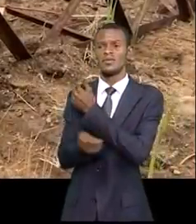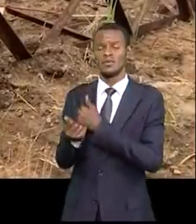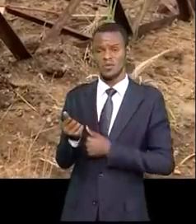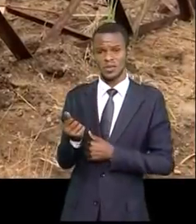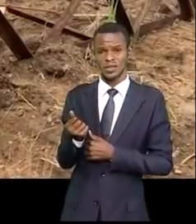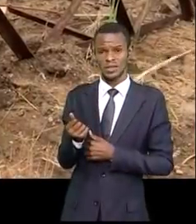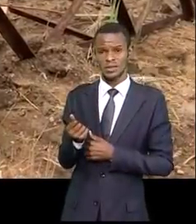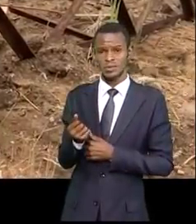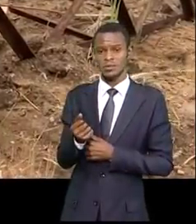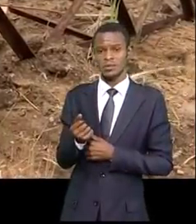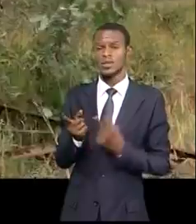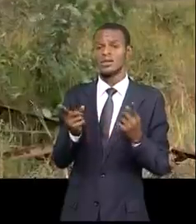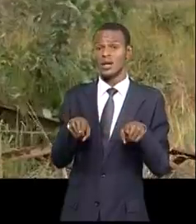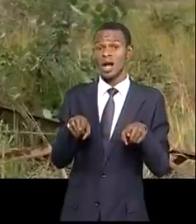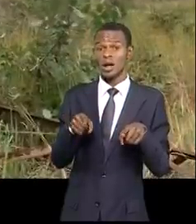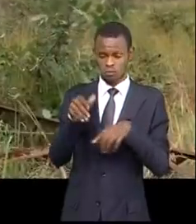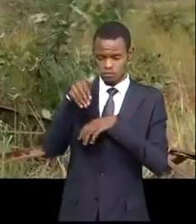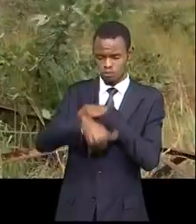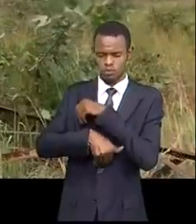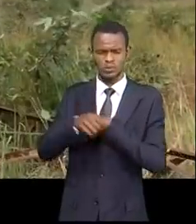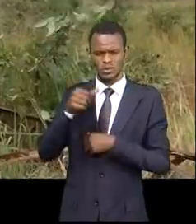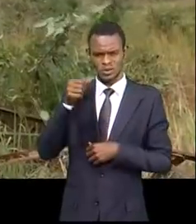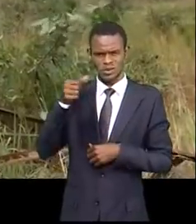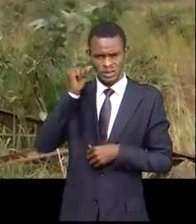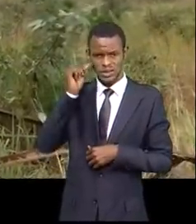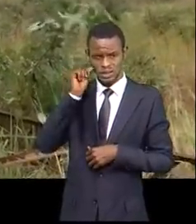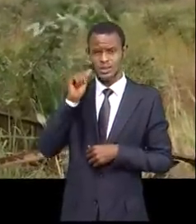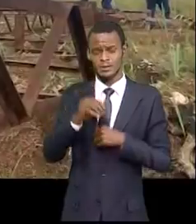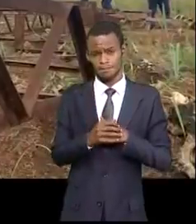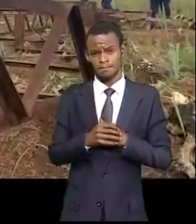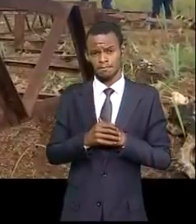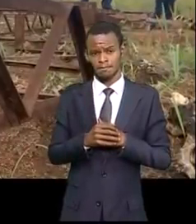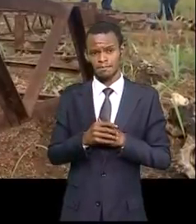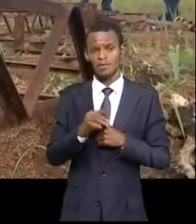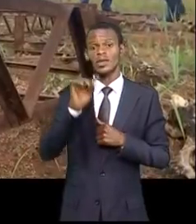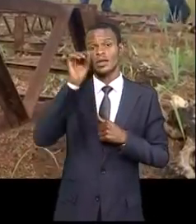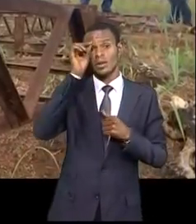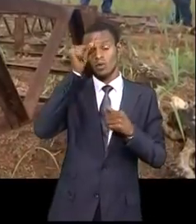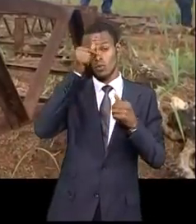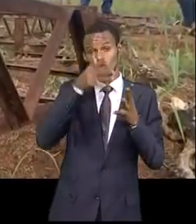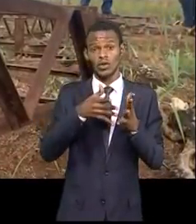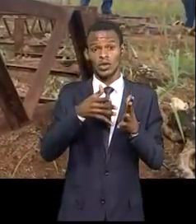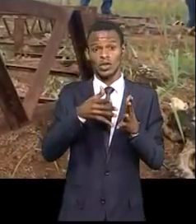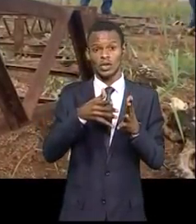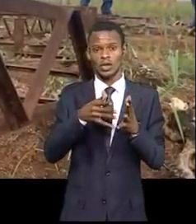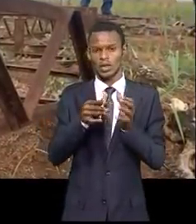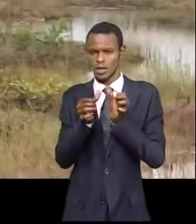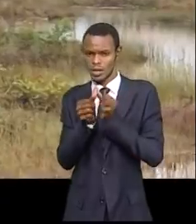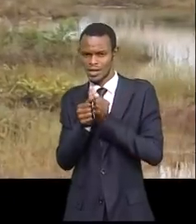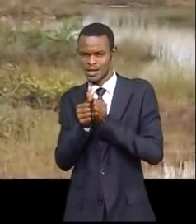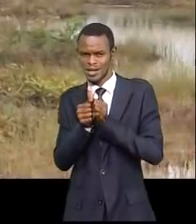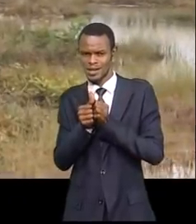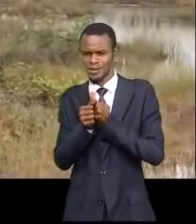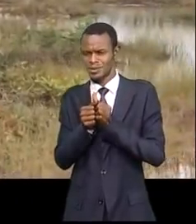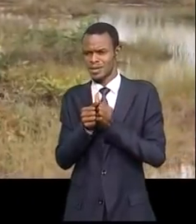les autorités politico administratives du haut katanga en commençant par le gouverneur ont beaucoup de priorités mais le voir répéter des